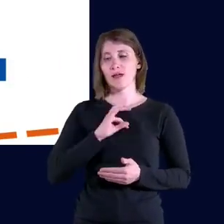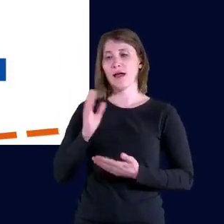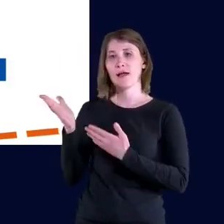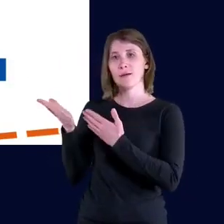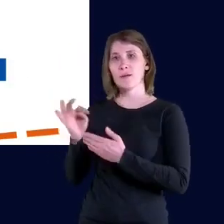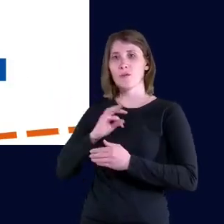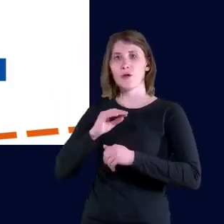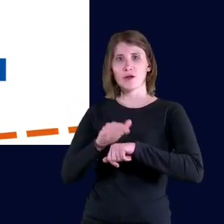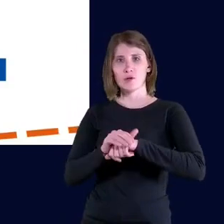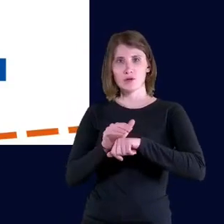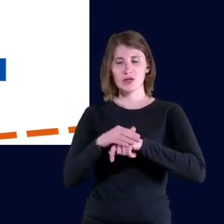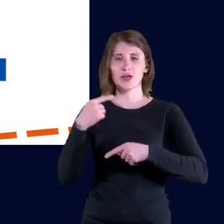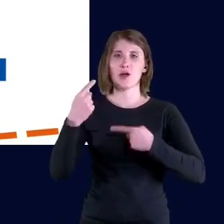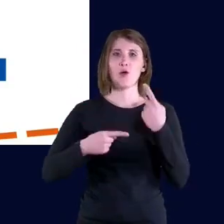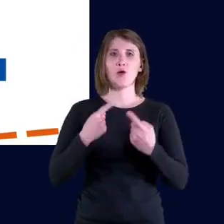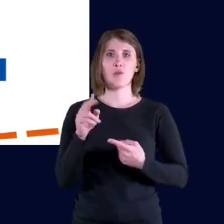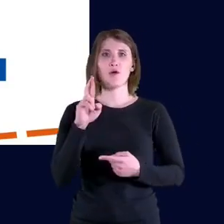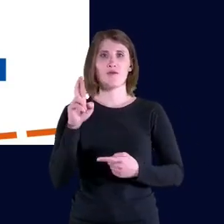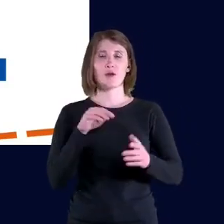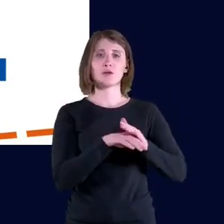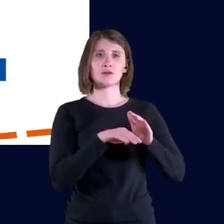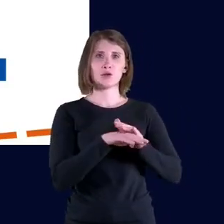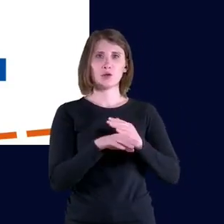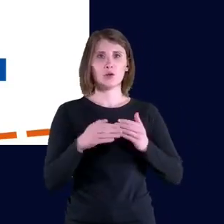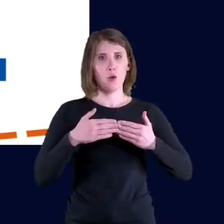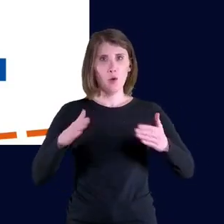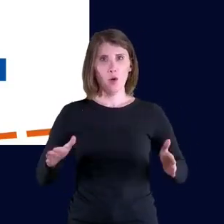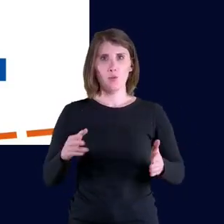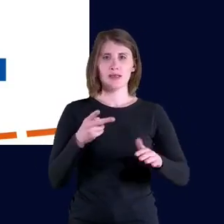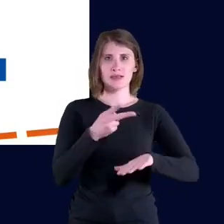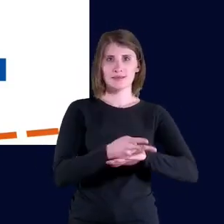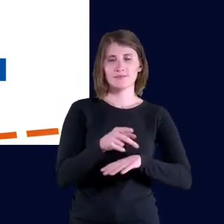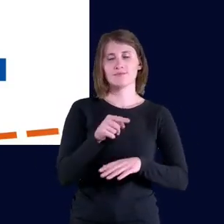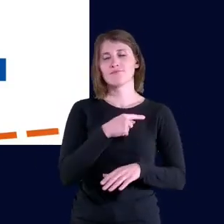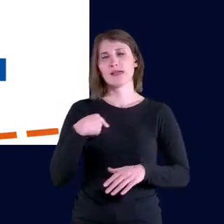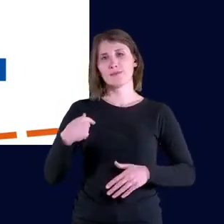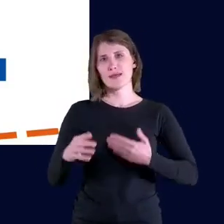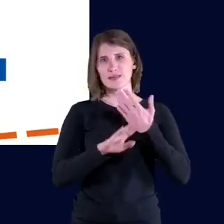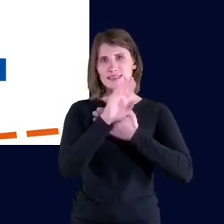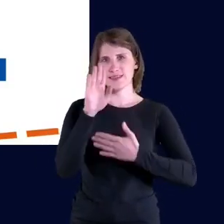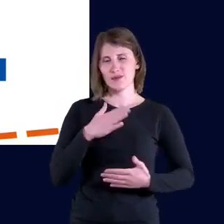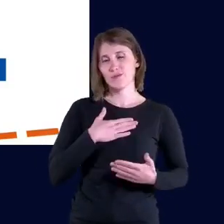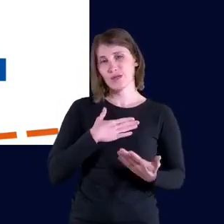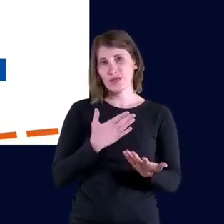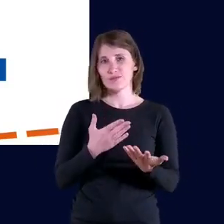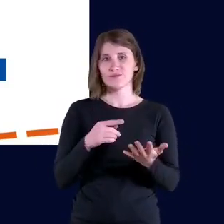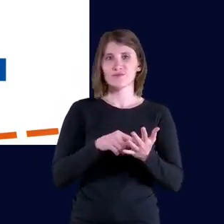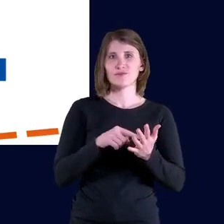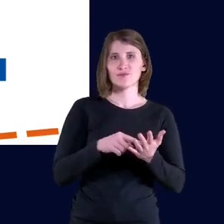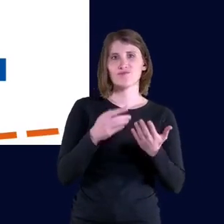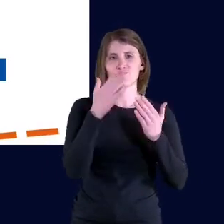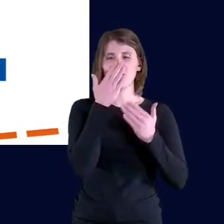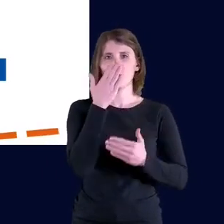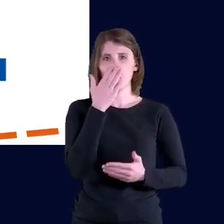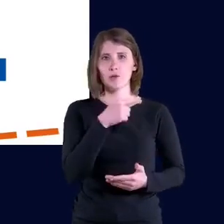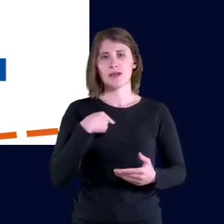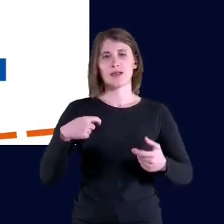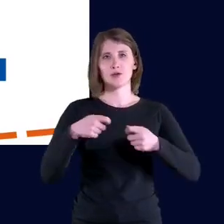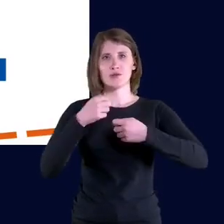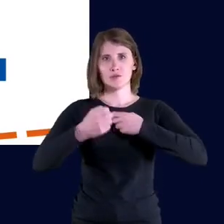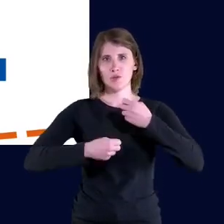opowie o repozytorium open-access i mamy nadzieję że Przedstawimy państwu Jak wygląda I jak układa się nasza